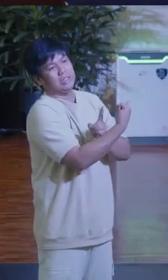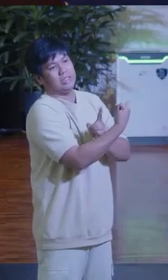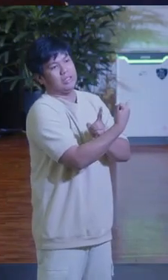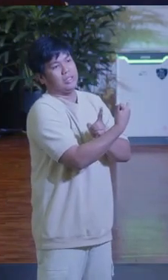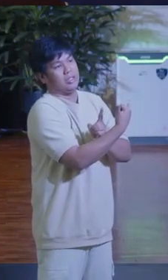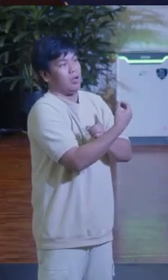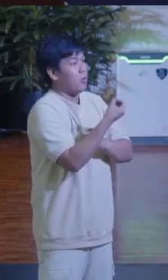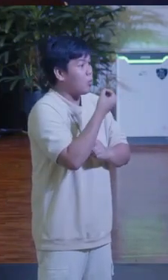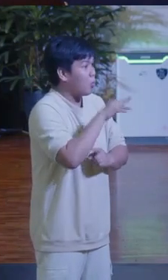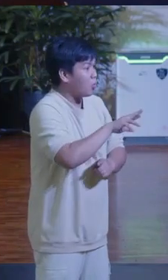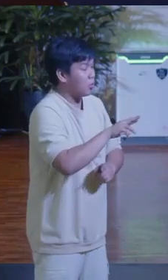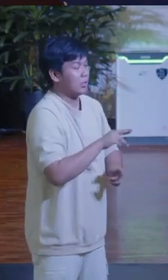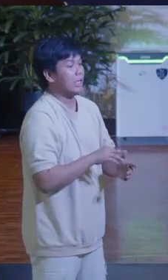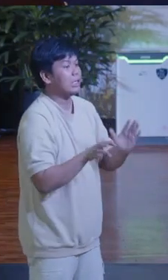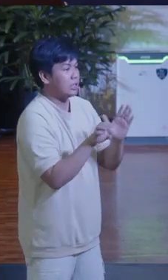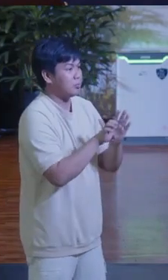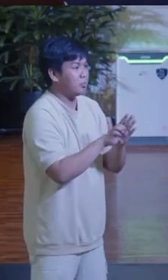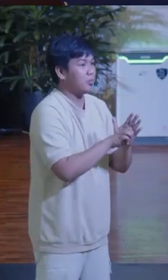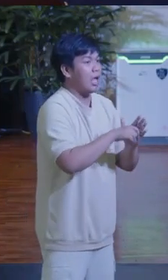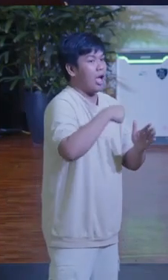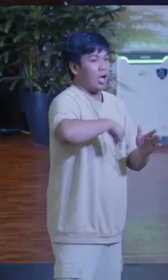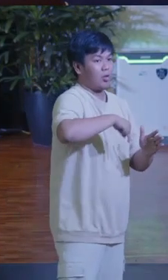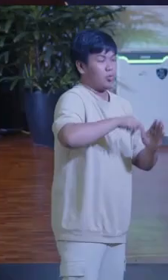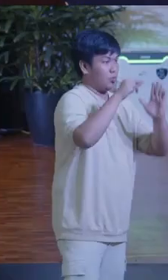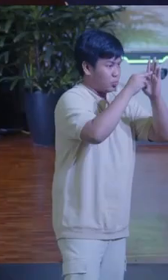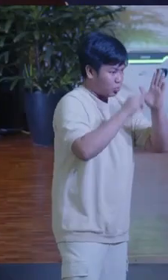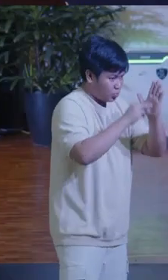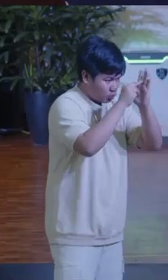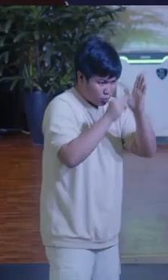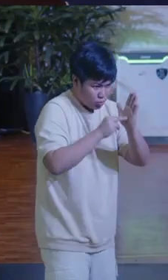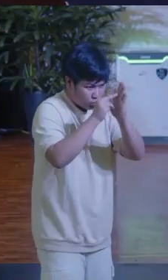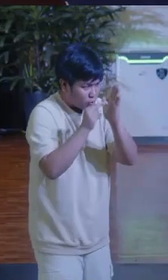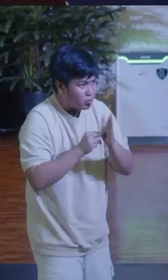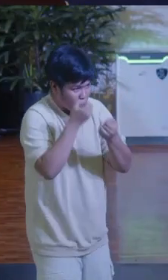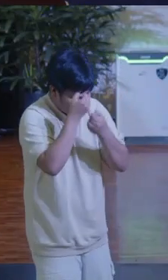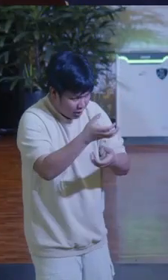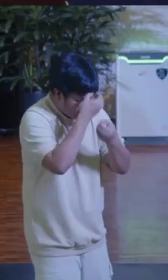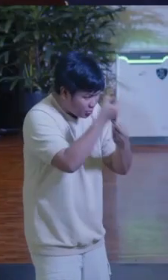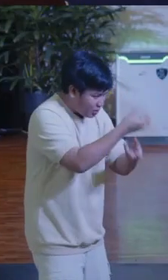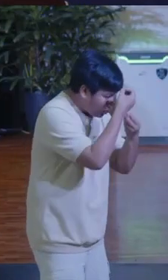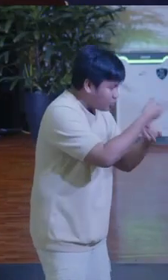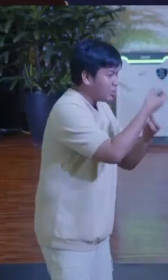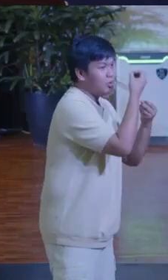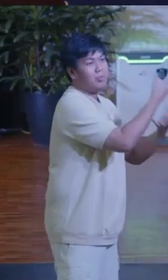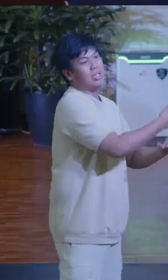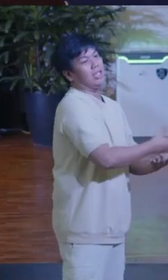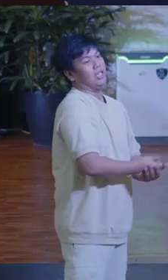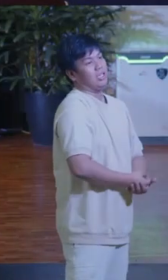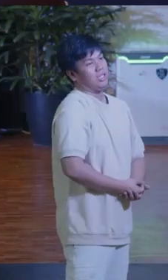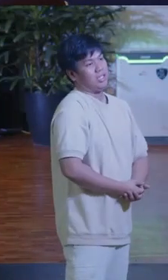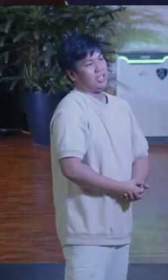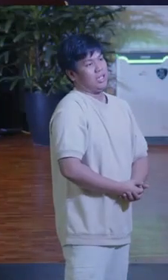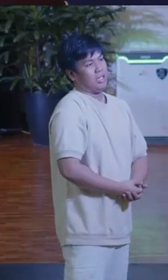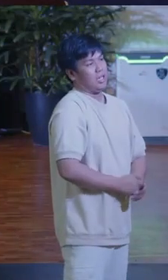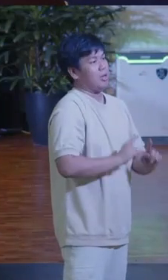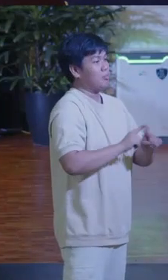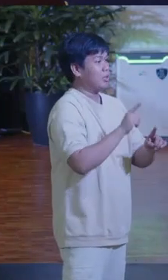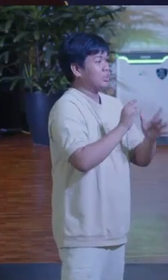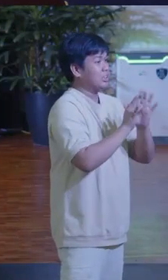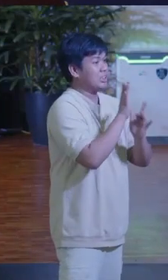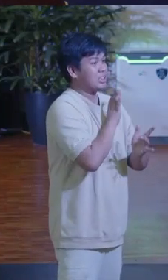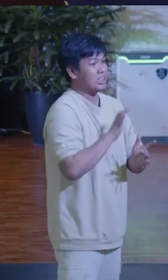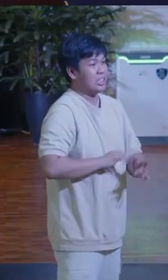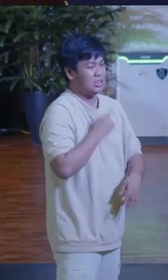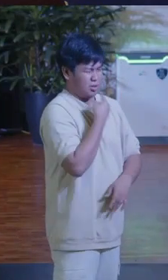Pumapayag sa pag-iral ng mga tuntuning gawa lamang ng tao sa ating kalagitnaan sa ngalan